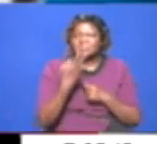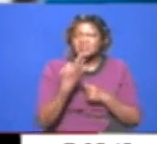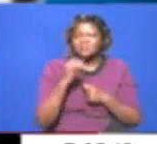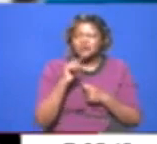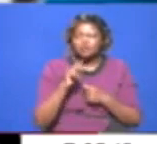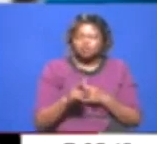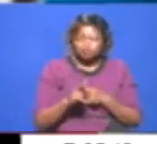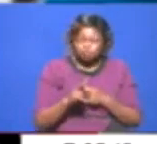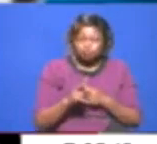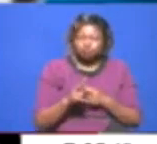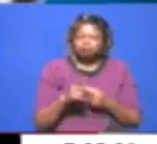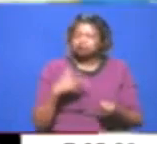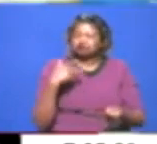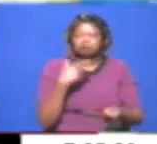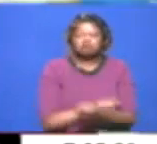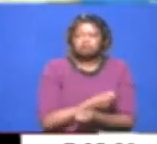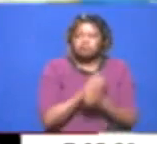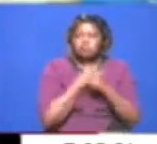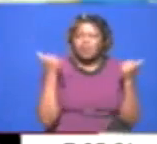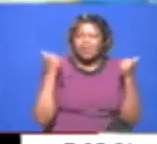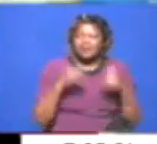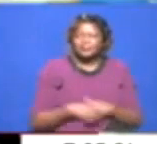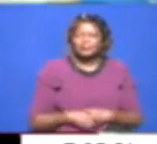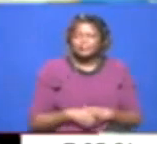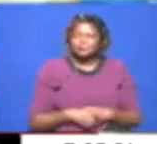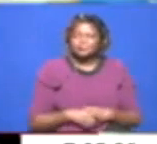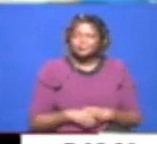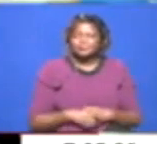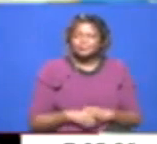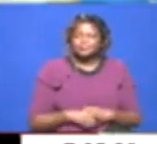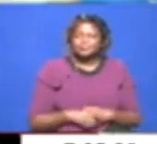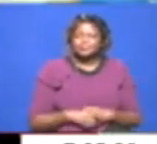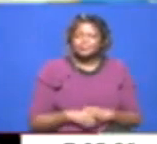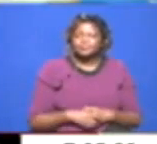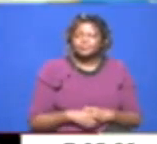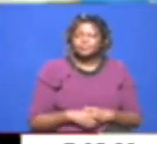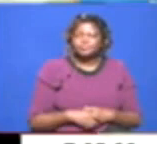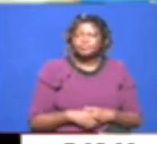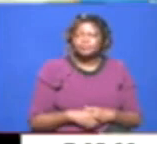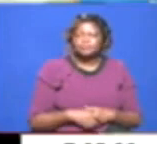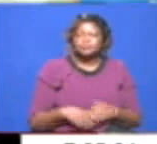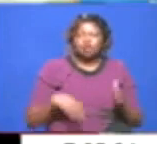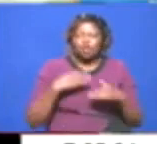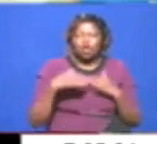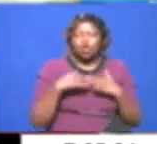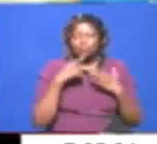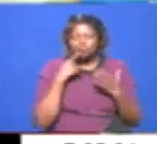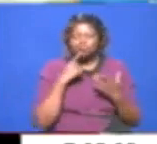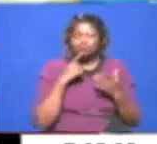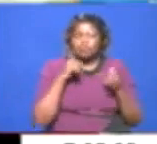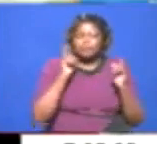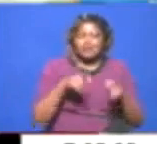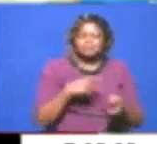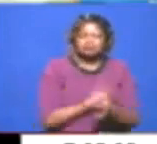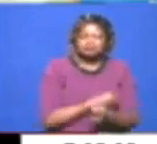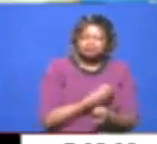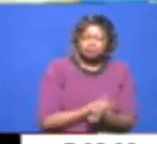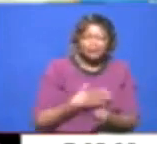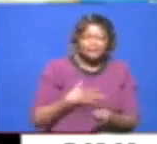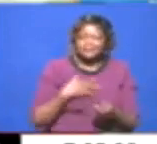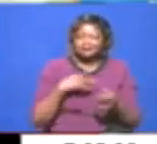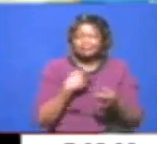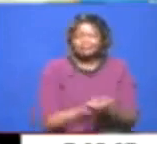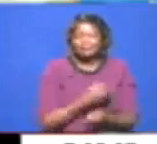3.3 wamechanjwa kikamilifu. More importantly, that all who are eligible get vaccinated, because science has